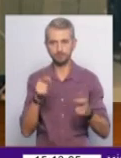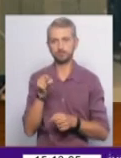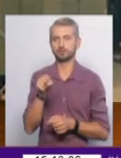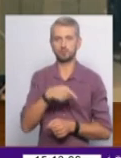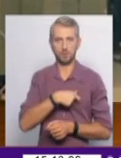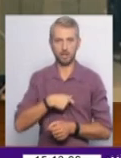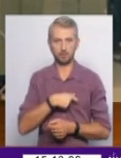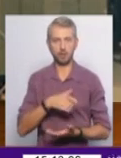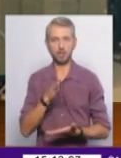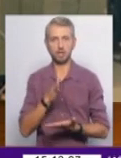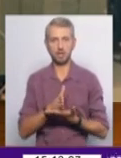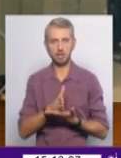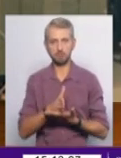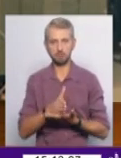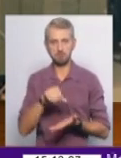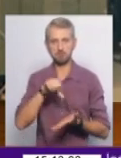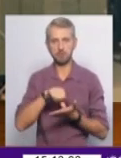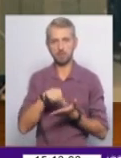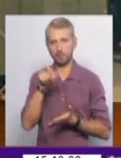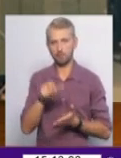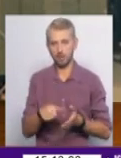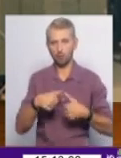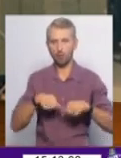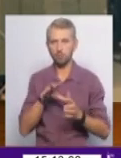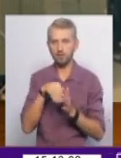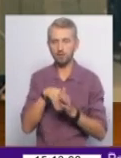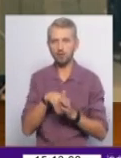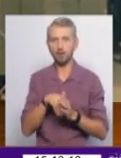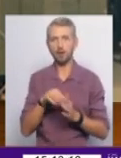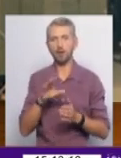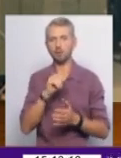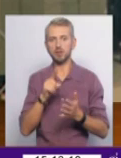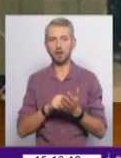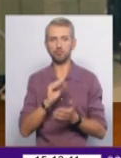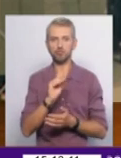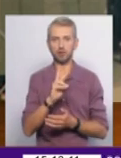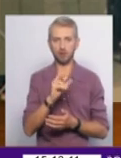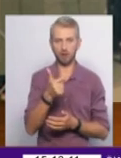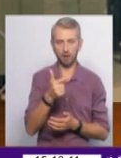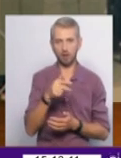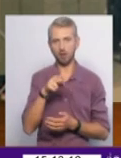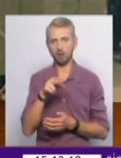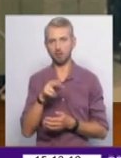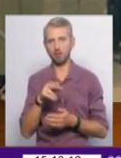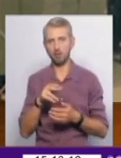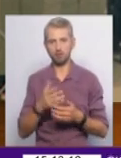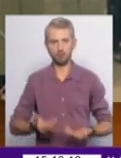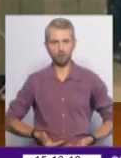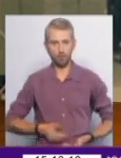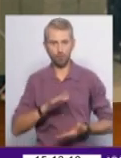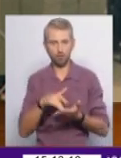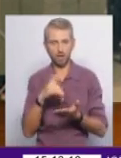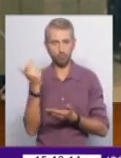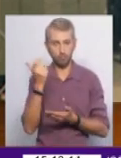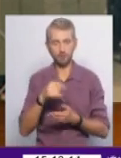Тесленко є представником комісії з питань ЖКХ та ПЕК, тобто опікується питаннями житлово-комунального господарства, а також опікується